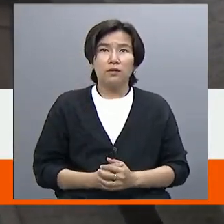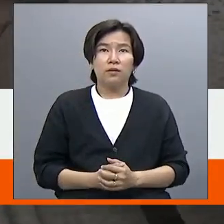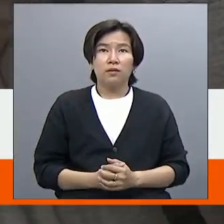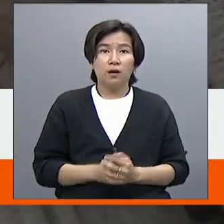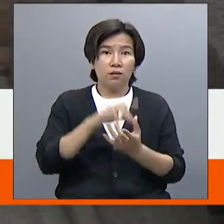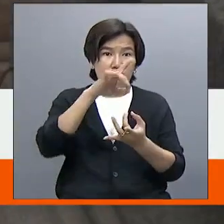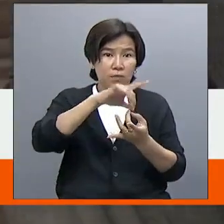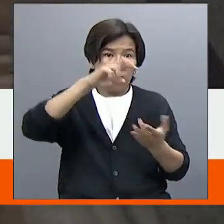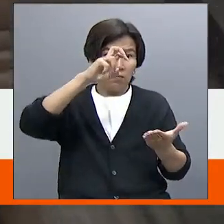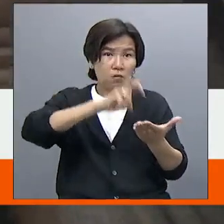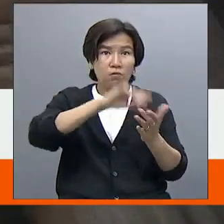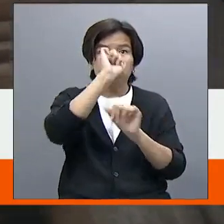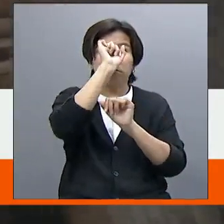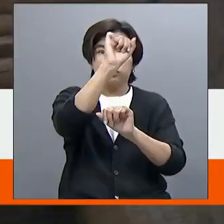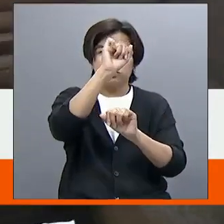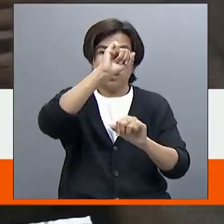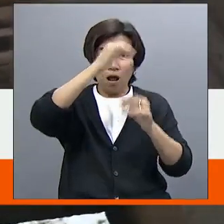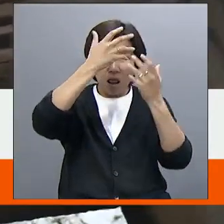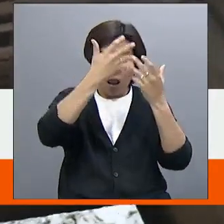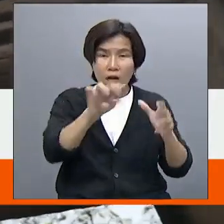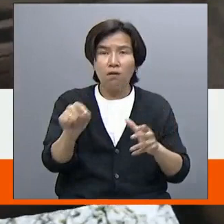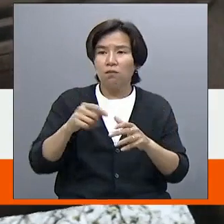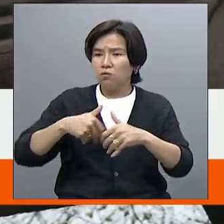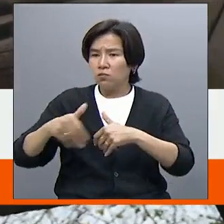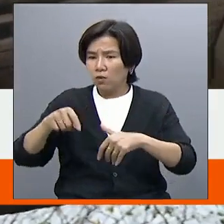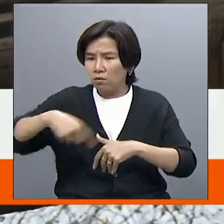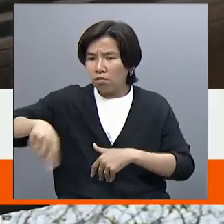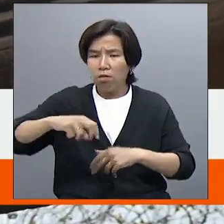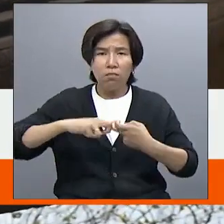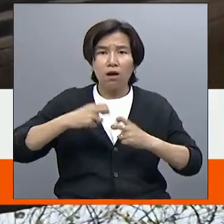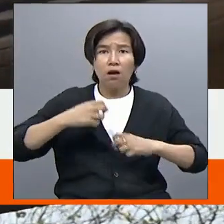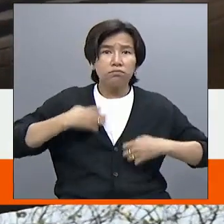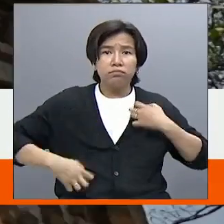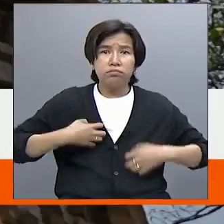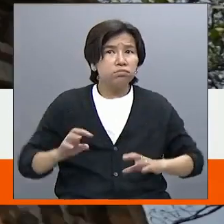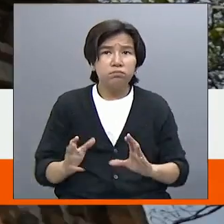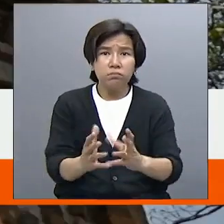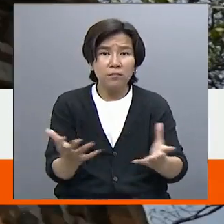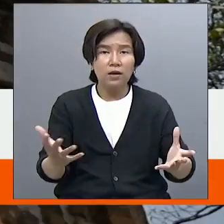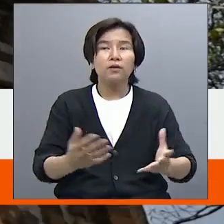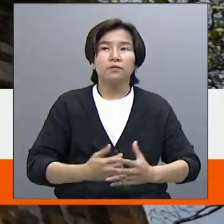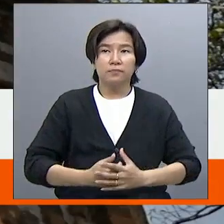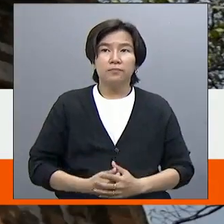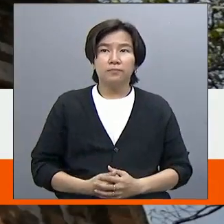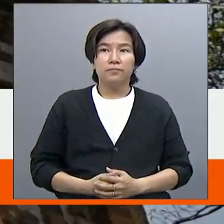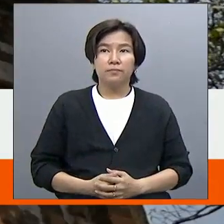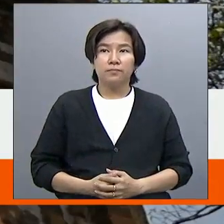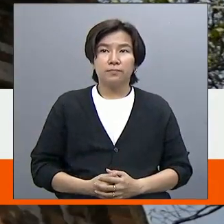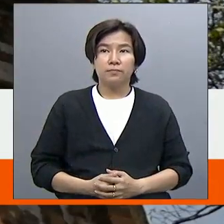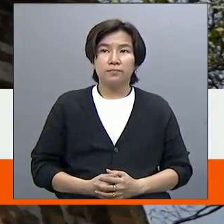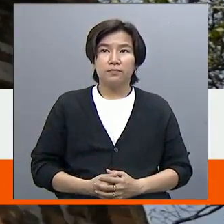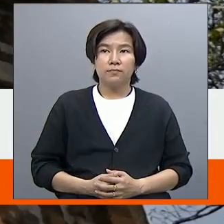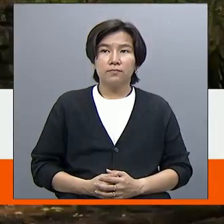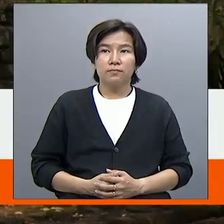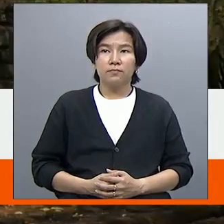จากการที่ประกาศพื้นที่แบบนี้นะครับอ่าเนี่ยมันก็ผมว่าตอนนี้เราเราทุกคน